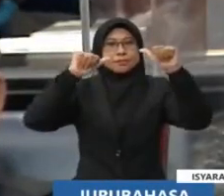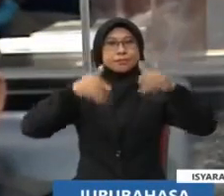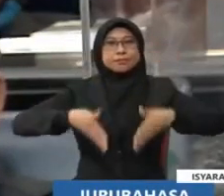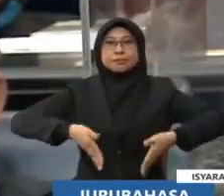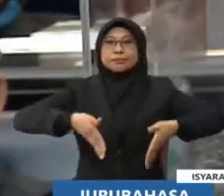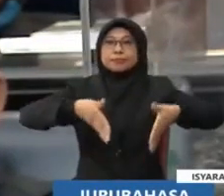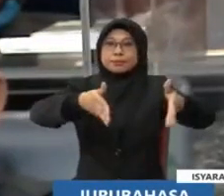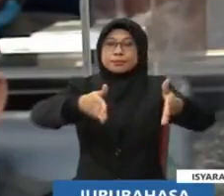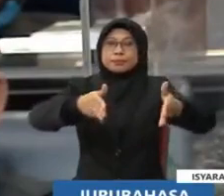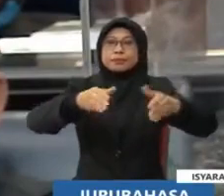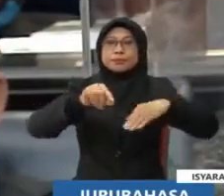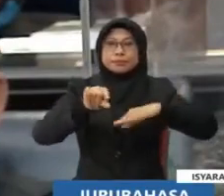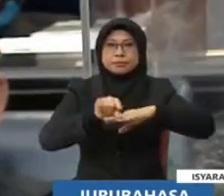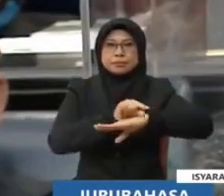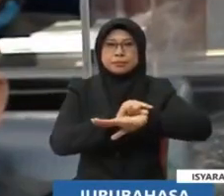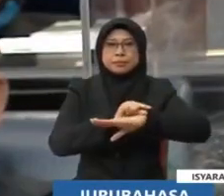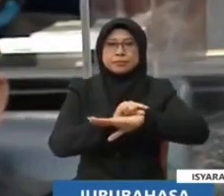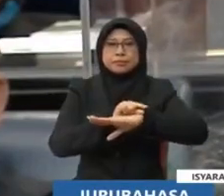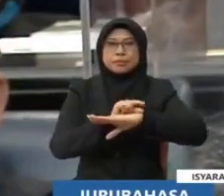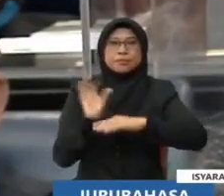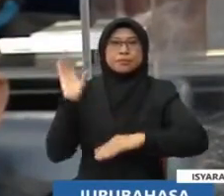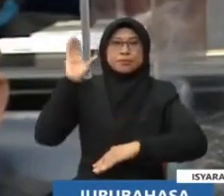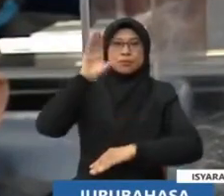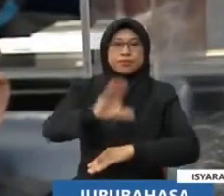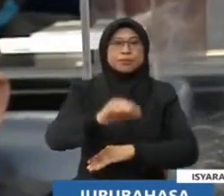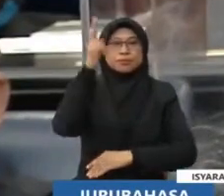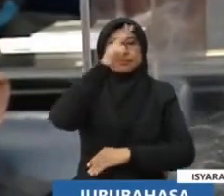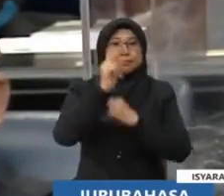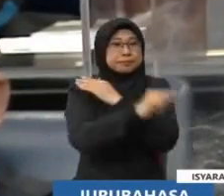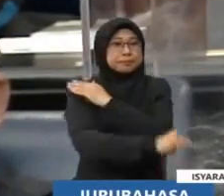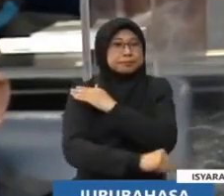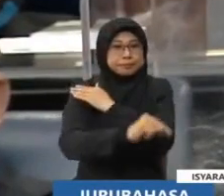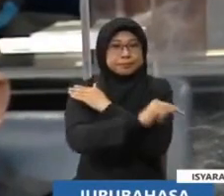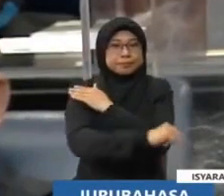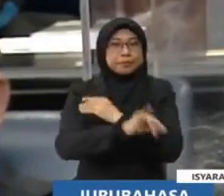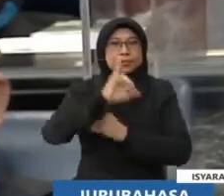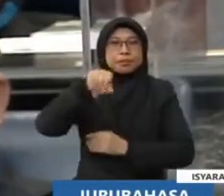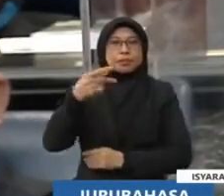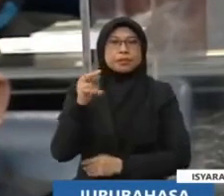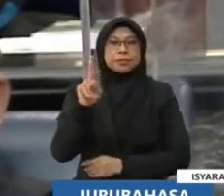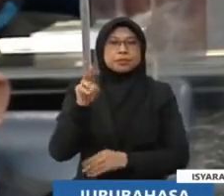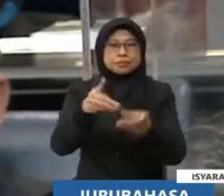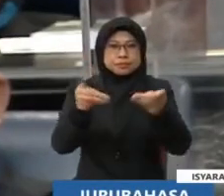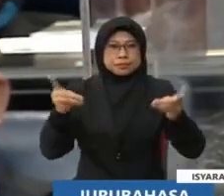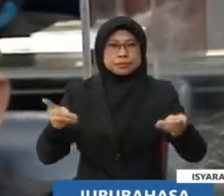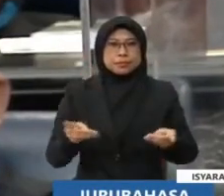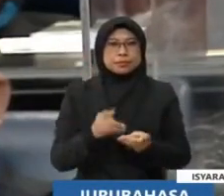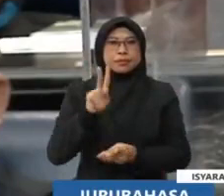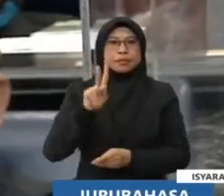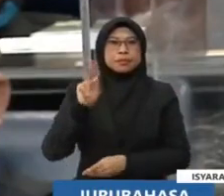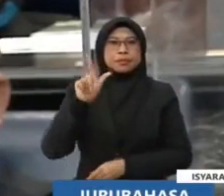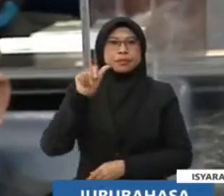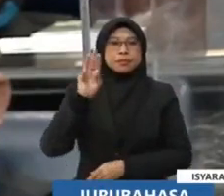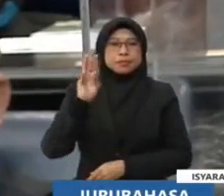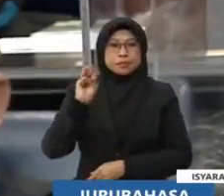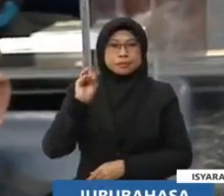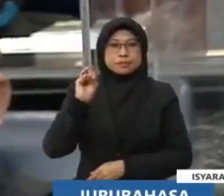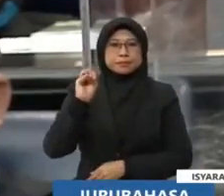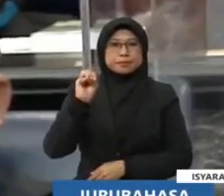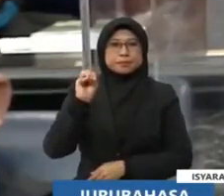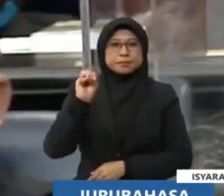tersebut akan dibuat dengan menggunakan peruntukan Kerajaan Negeri. JKR Daerah Kulim Bandar